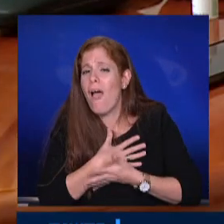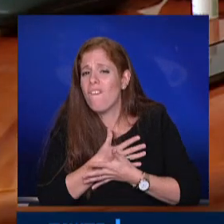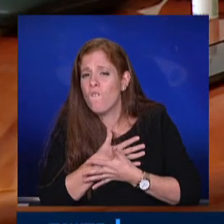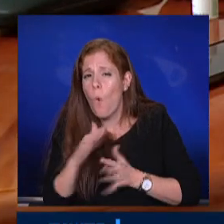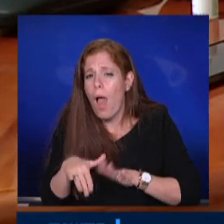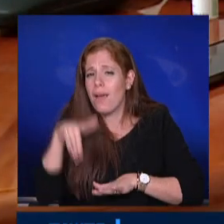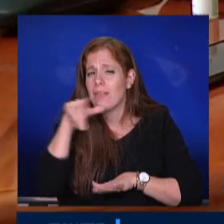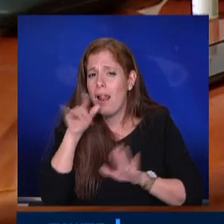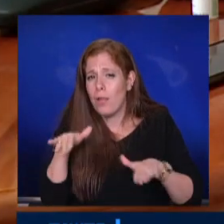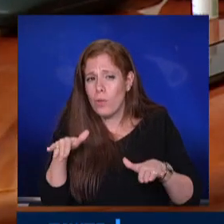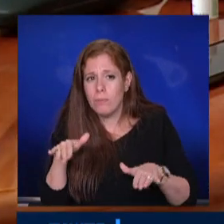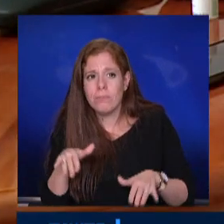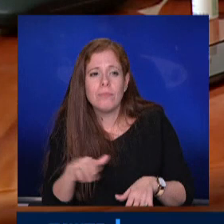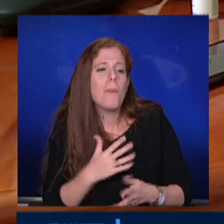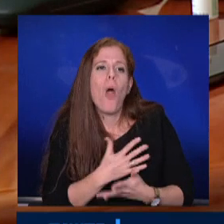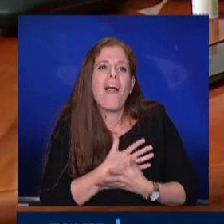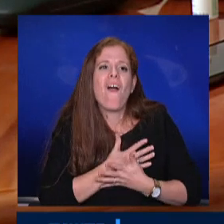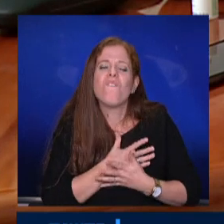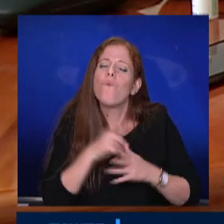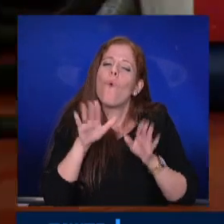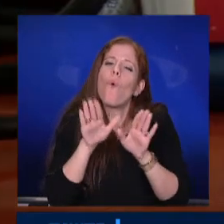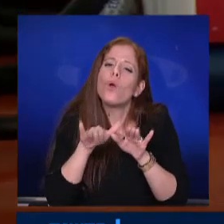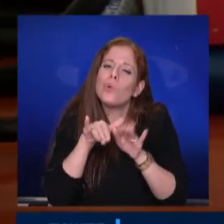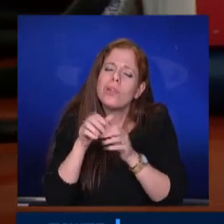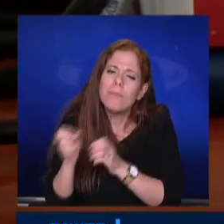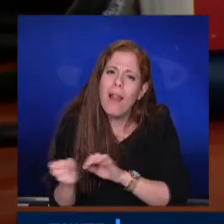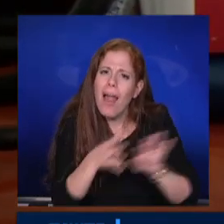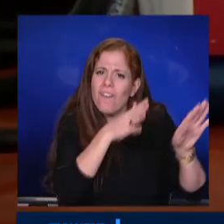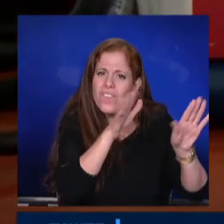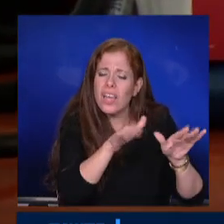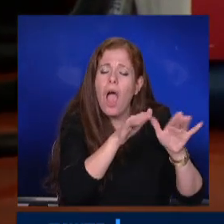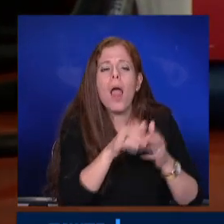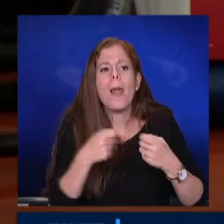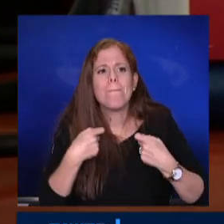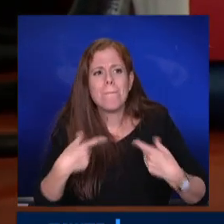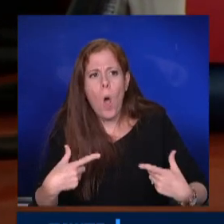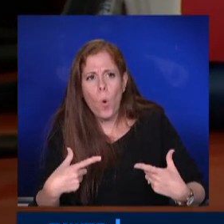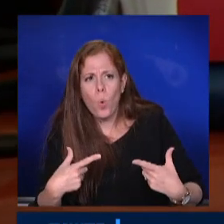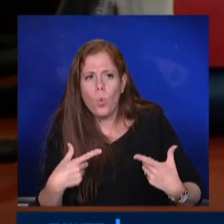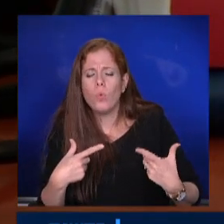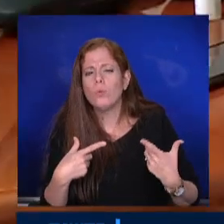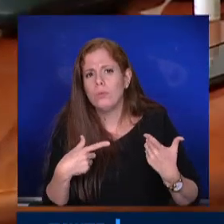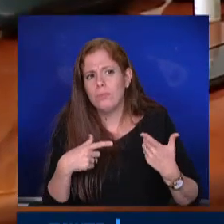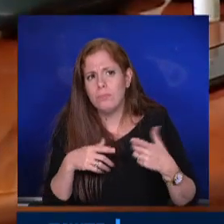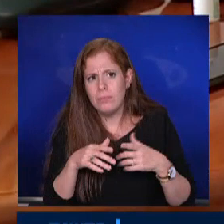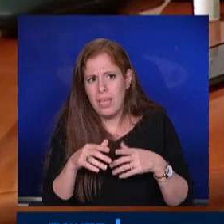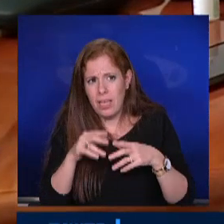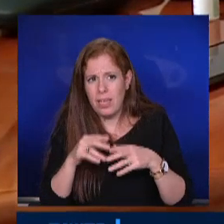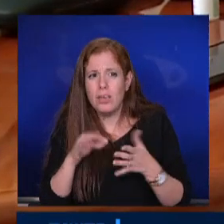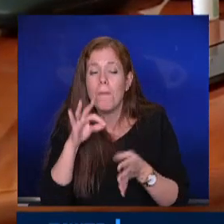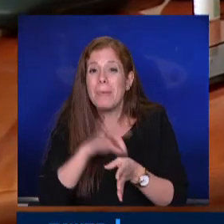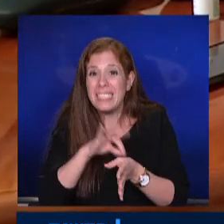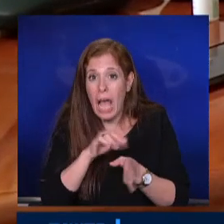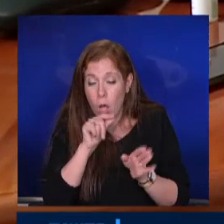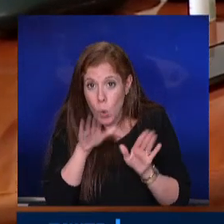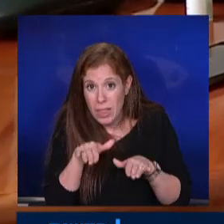אהבו להפריח יונים, אלא מכרו בשר יונים, שבשר יונים אכלו